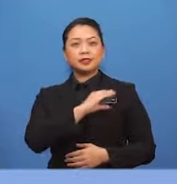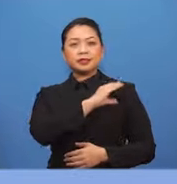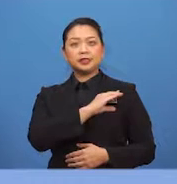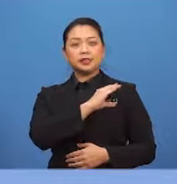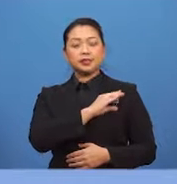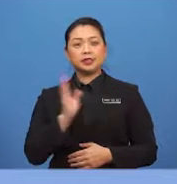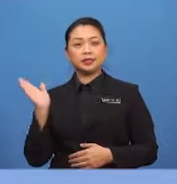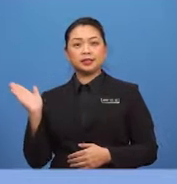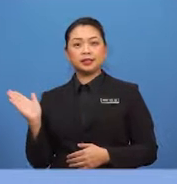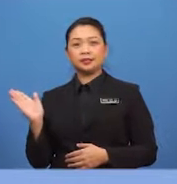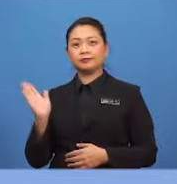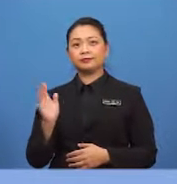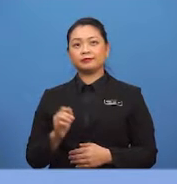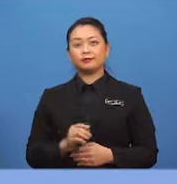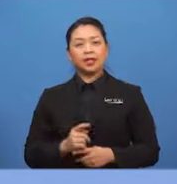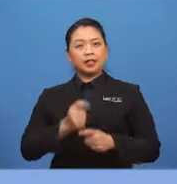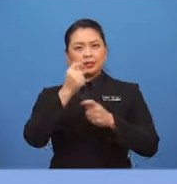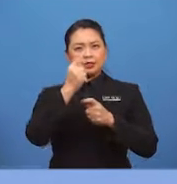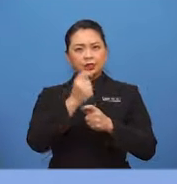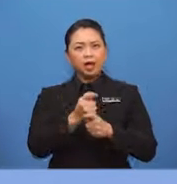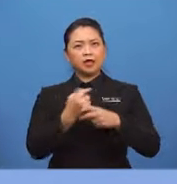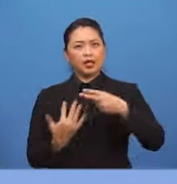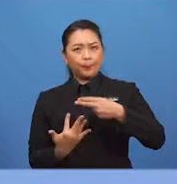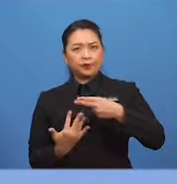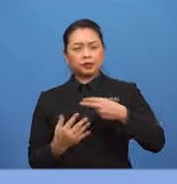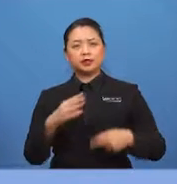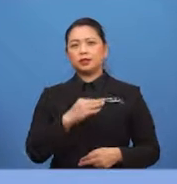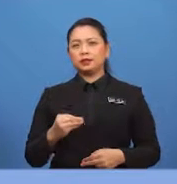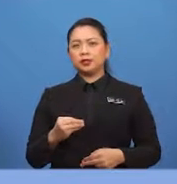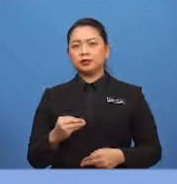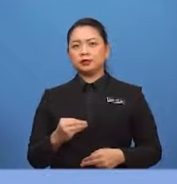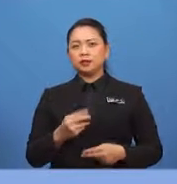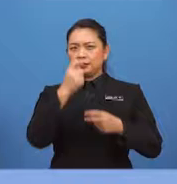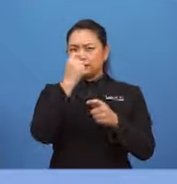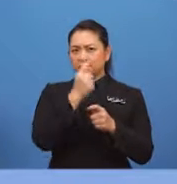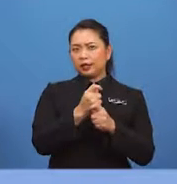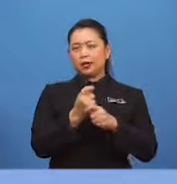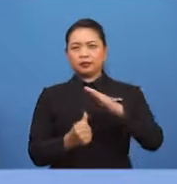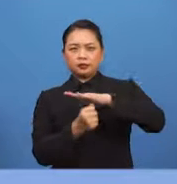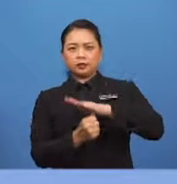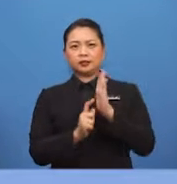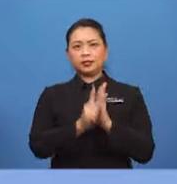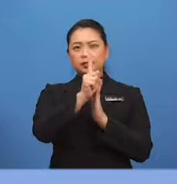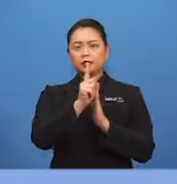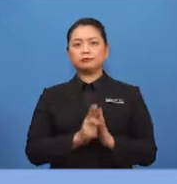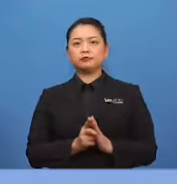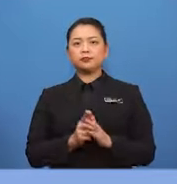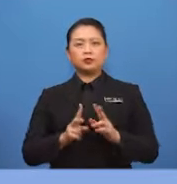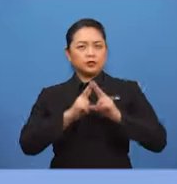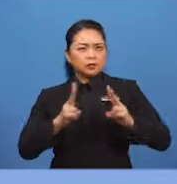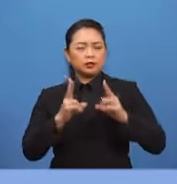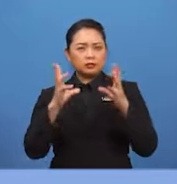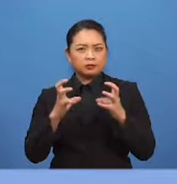Seramik merupakan bahan yang tahan haba dan tahan pada tekanan yang tinggi. Sangat